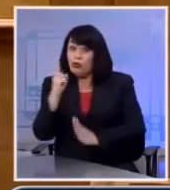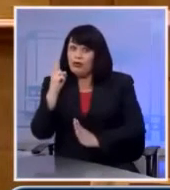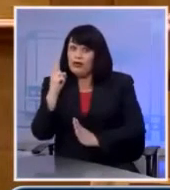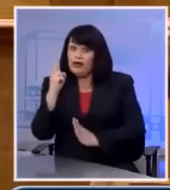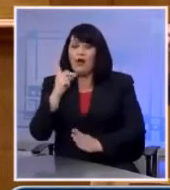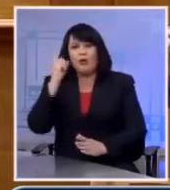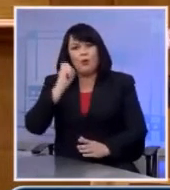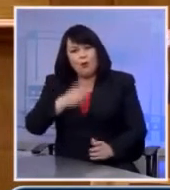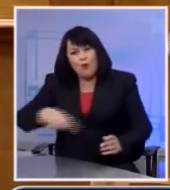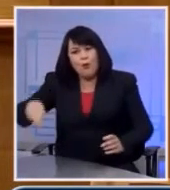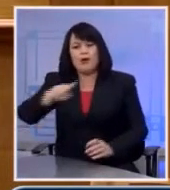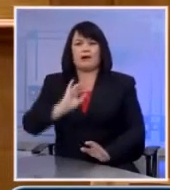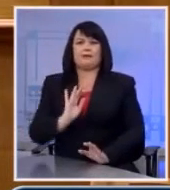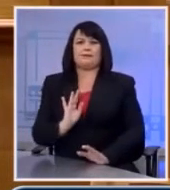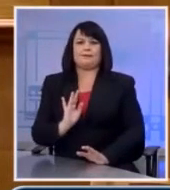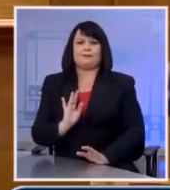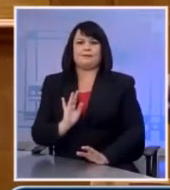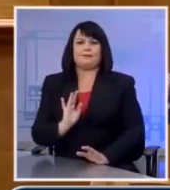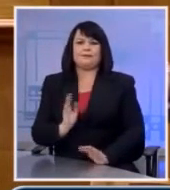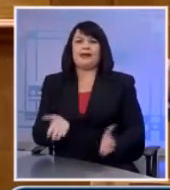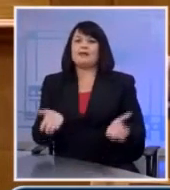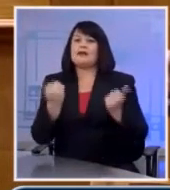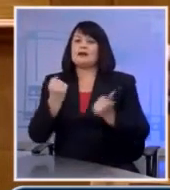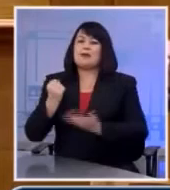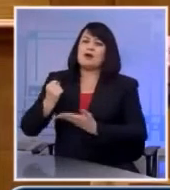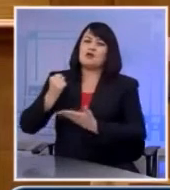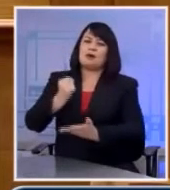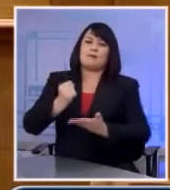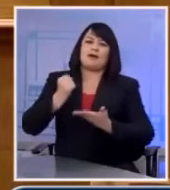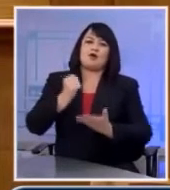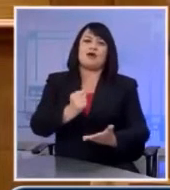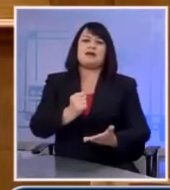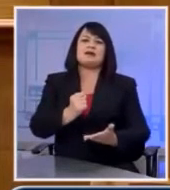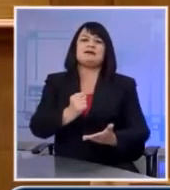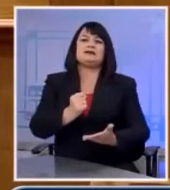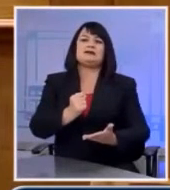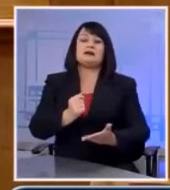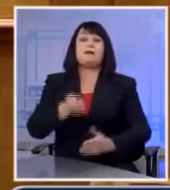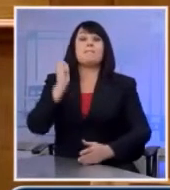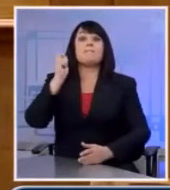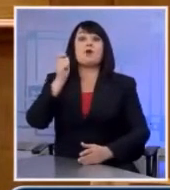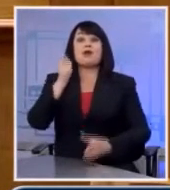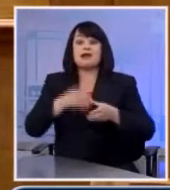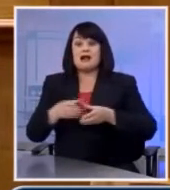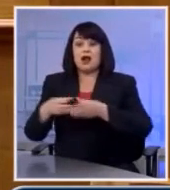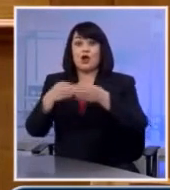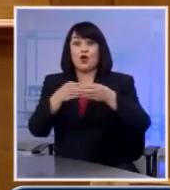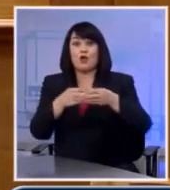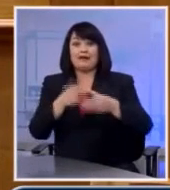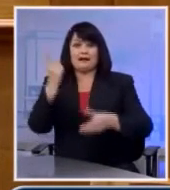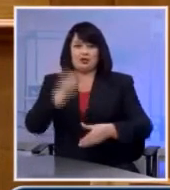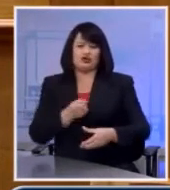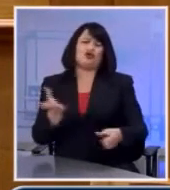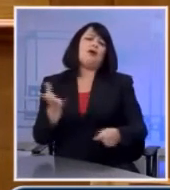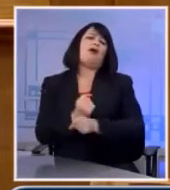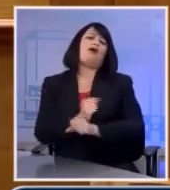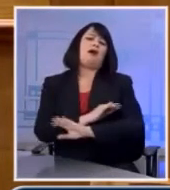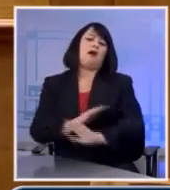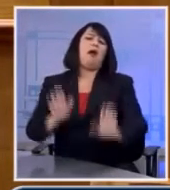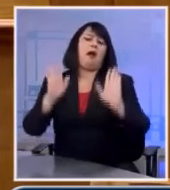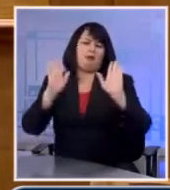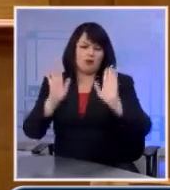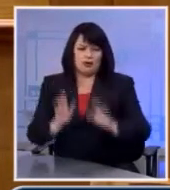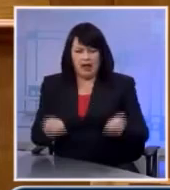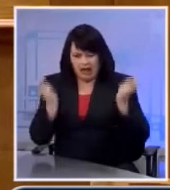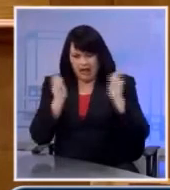ξέραν όλοι ότι δεν υπάρχουν επιχορηγήσεις και ότι τα κόμματά σας δεν θα πάρουν αυτά τα ποσοστά. Και τι κάνατε για να κάνετε